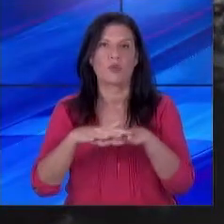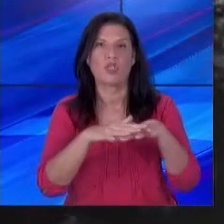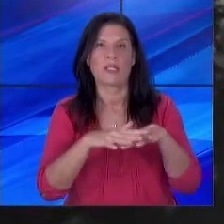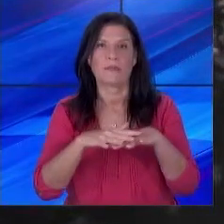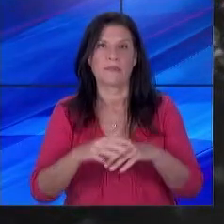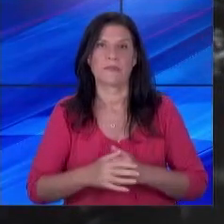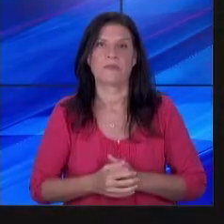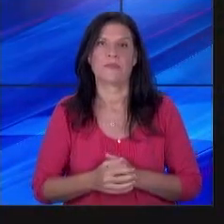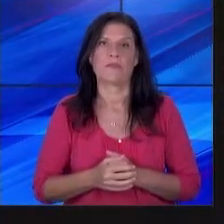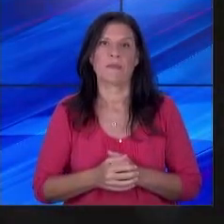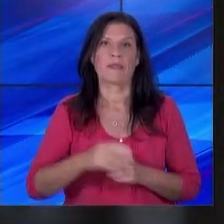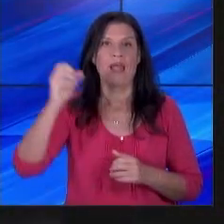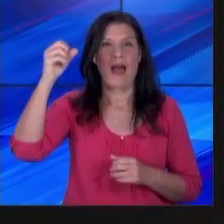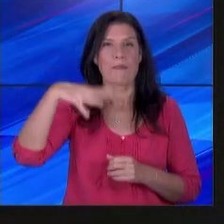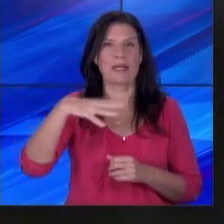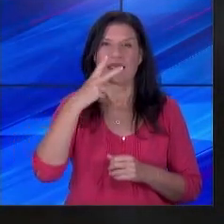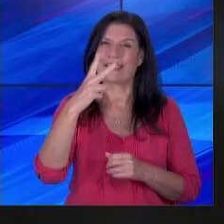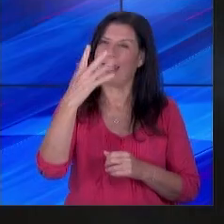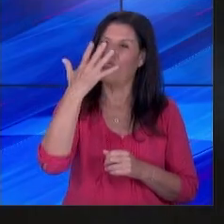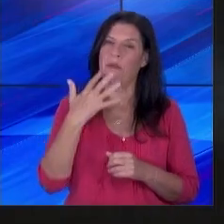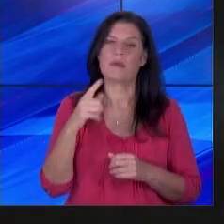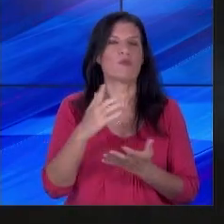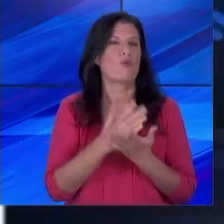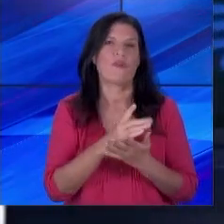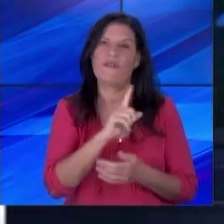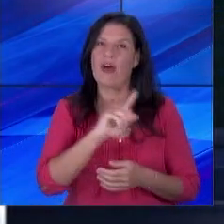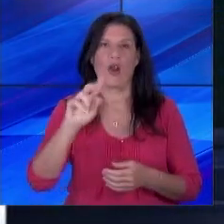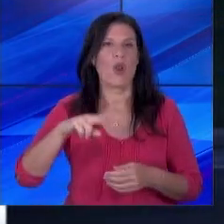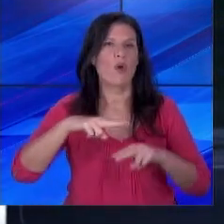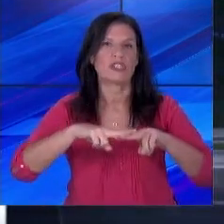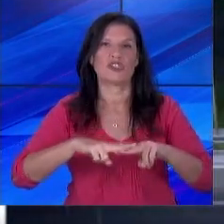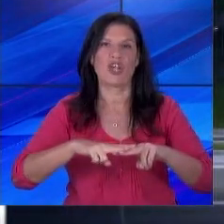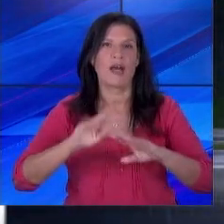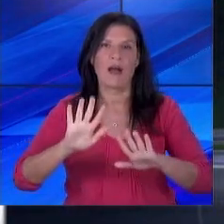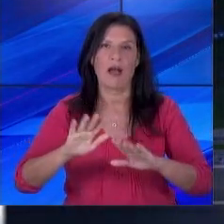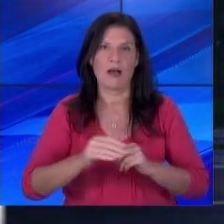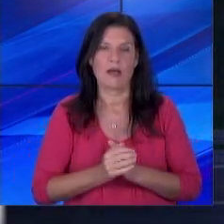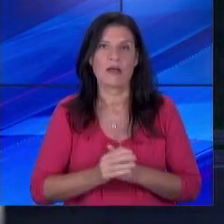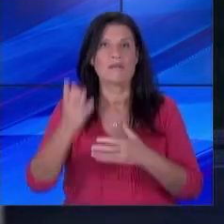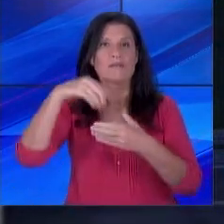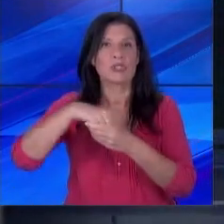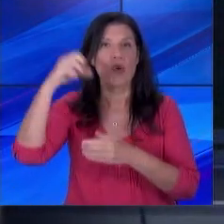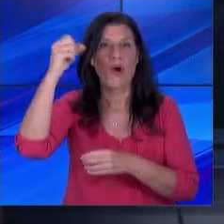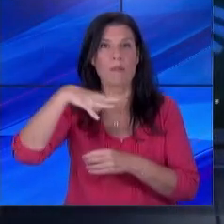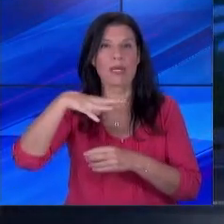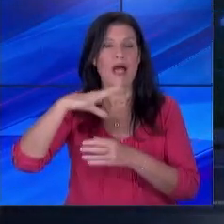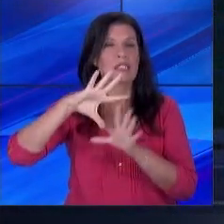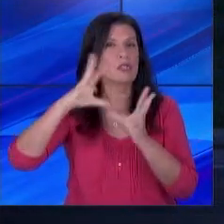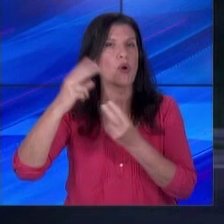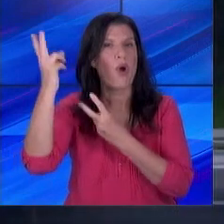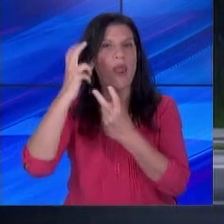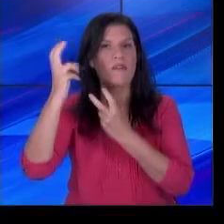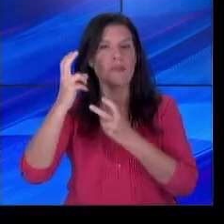התחנה, גם הרחפן, גם מחשב המשימה, כולם מוקשבים. פנס התמים לכאורה כבר לא יהיה כזה בעוד כמה חודשים, כשיהיה בו את כל המידע שהוא יאסוף עלינו ועל דפוסי